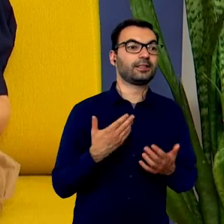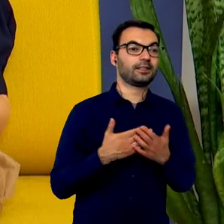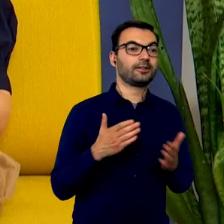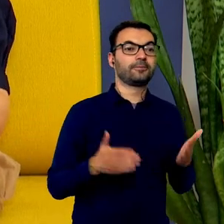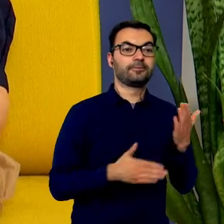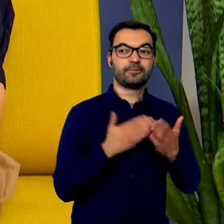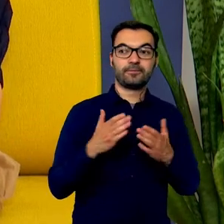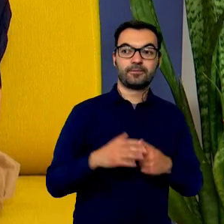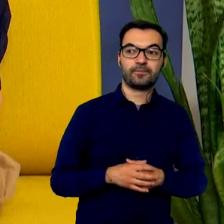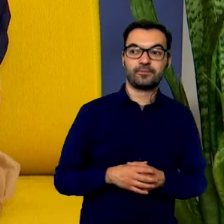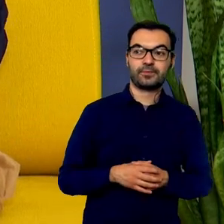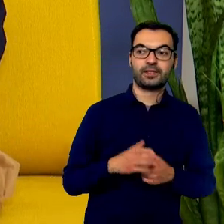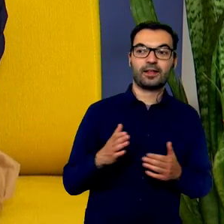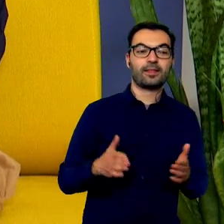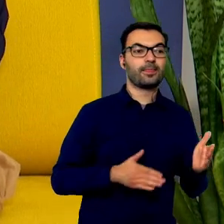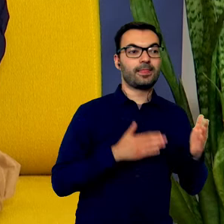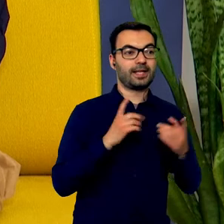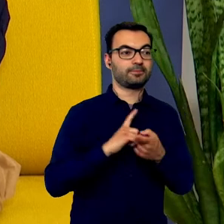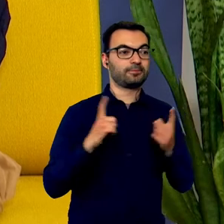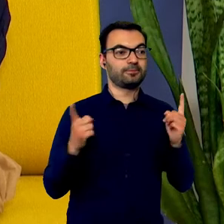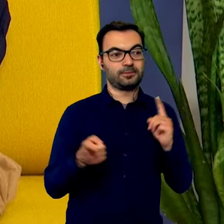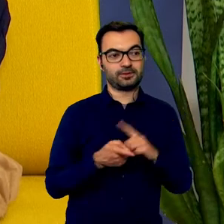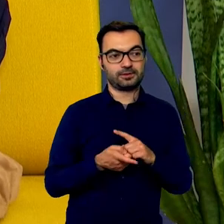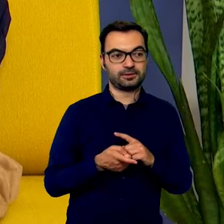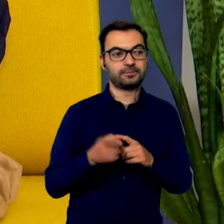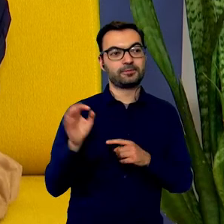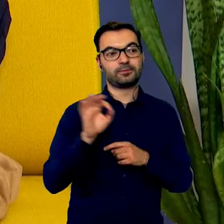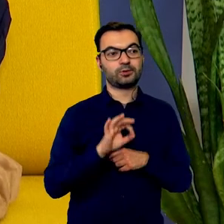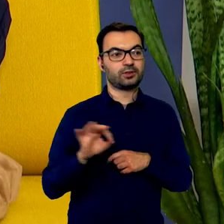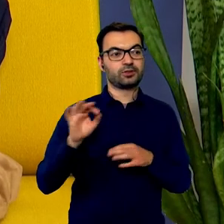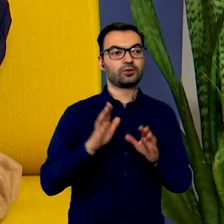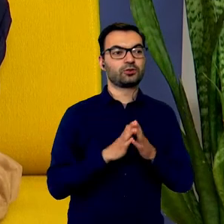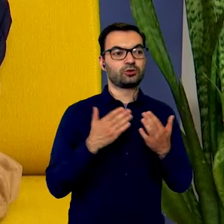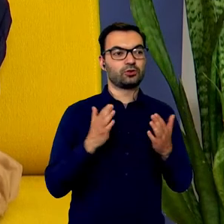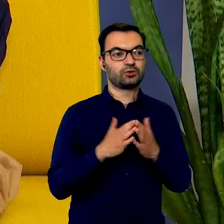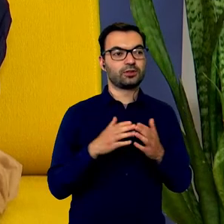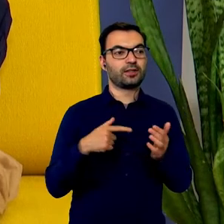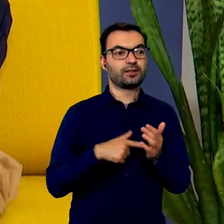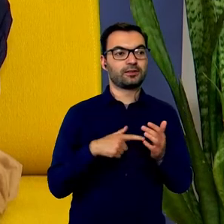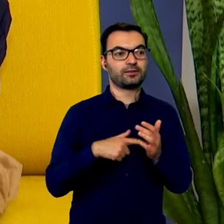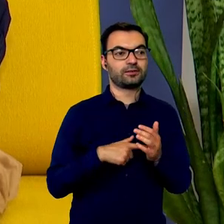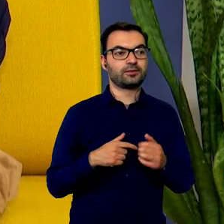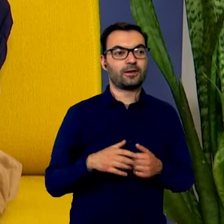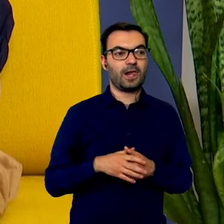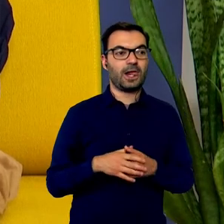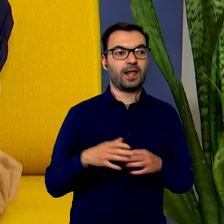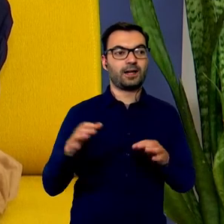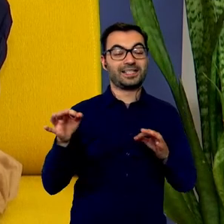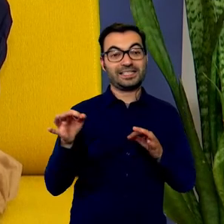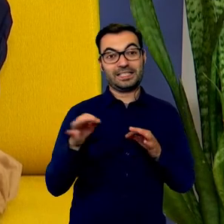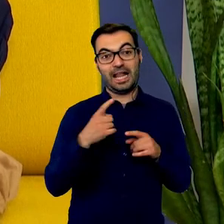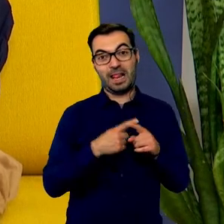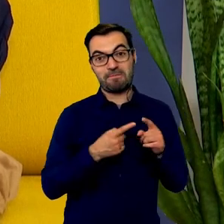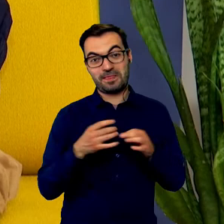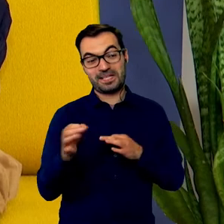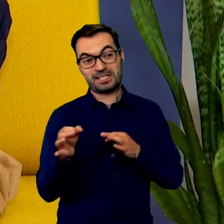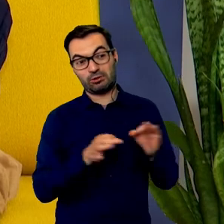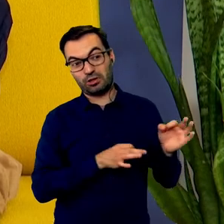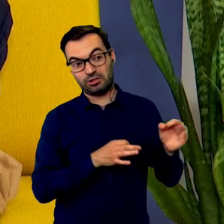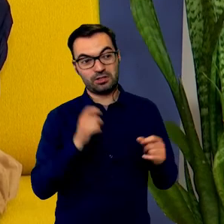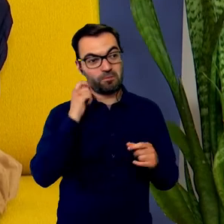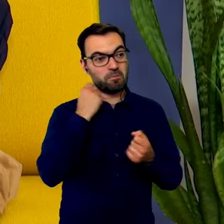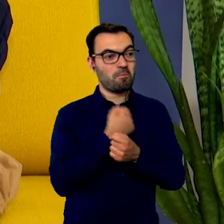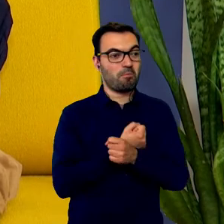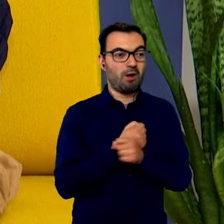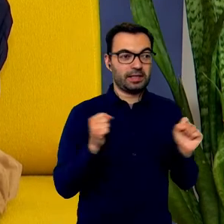więc zakładam, że następnym razem spotkamy się przy okazji książki, która będzie miała jakieś historyczne elementy, jakaś bohaterka